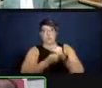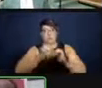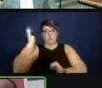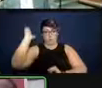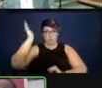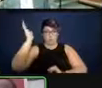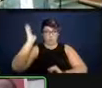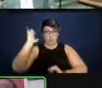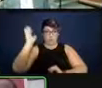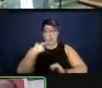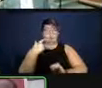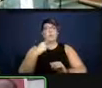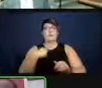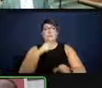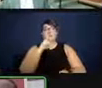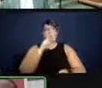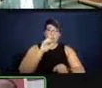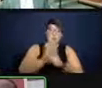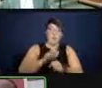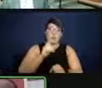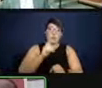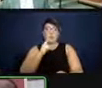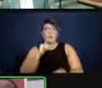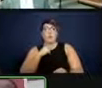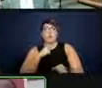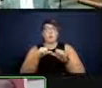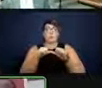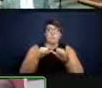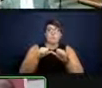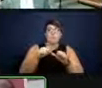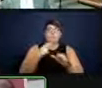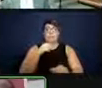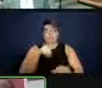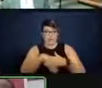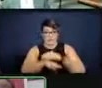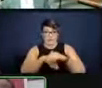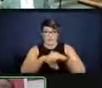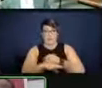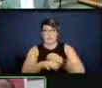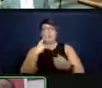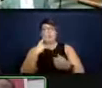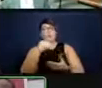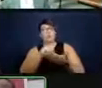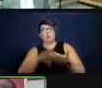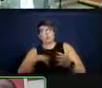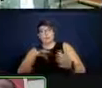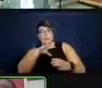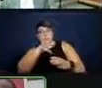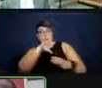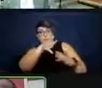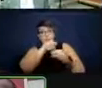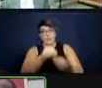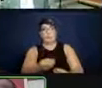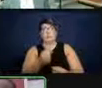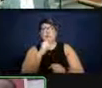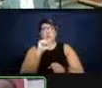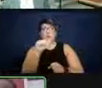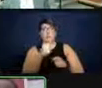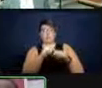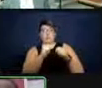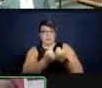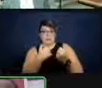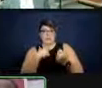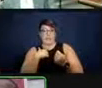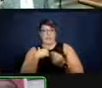لسنة ثانية، ولكنهم التزموا بالإنصاف وبإمكانية الوصول وكانوا مشاركين. وإن هذه الفرق